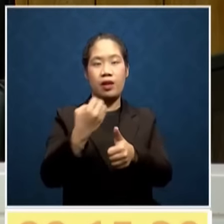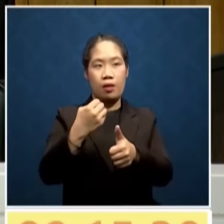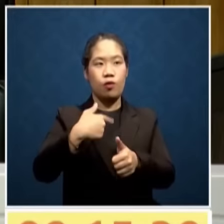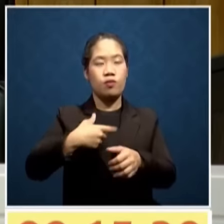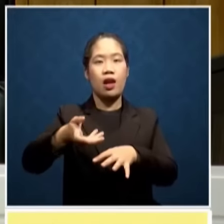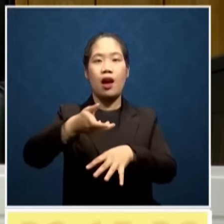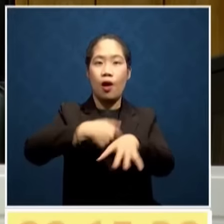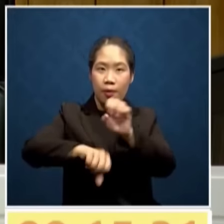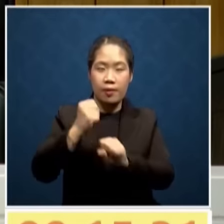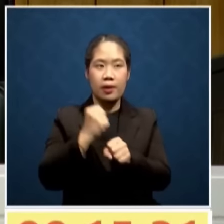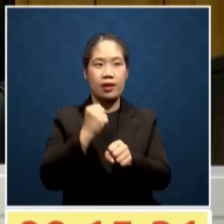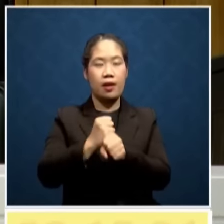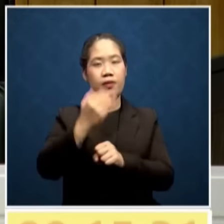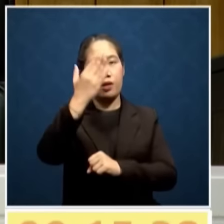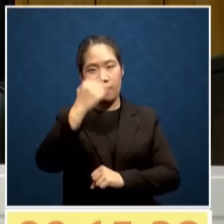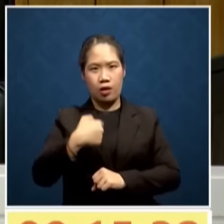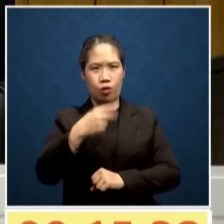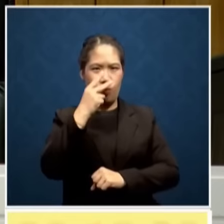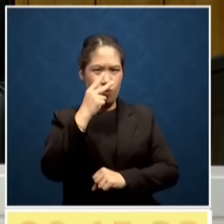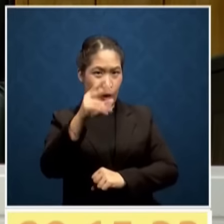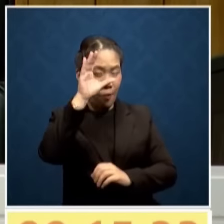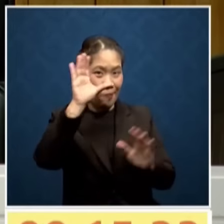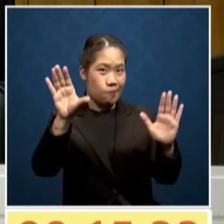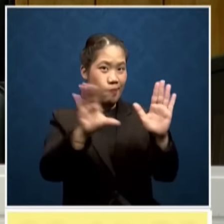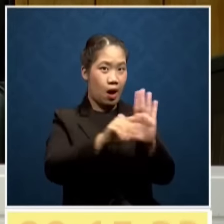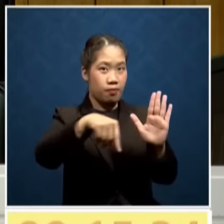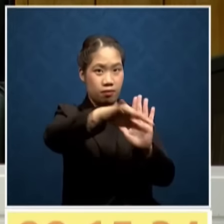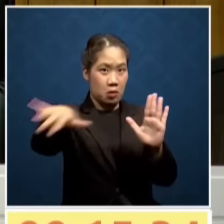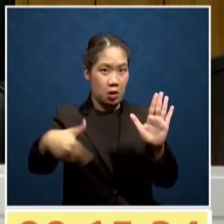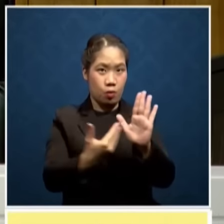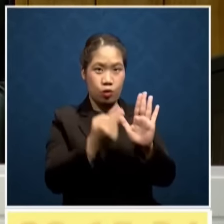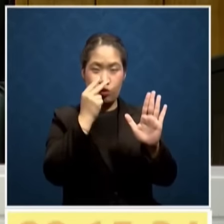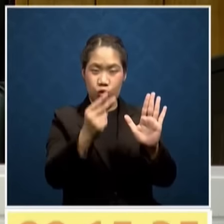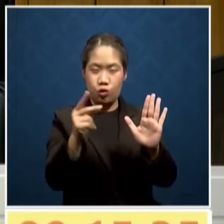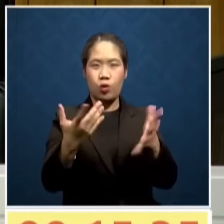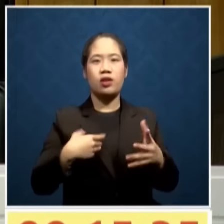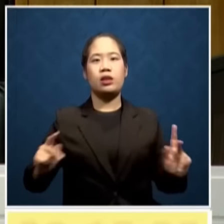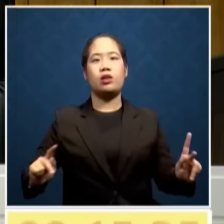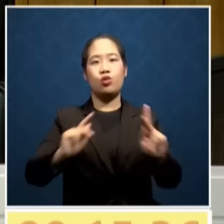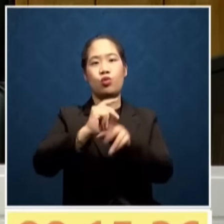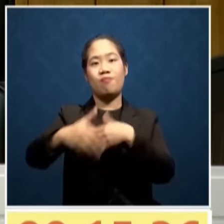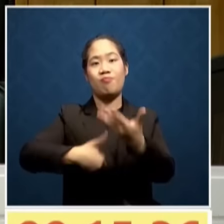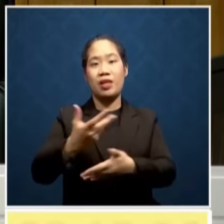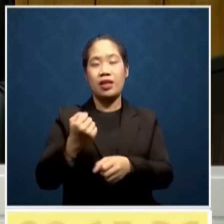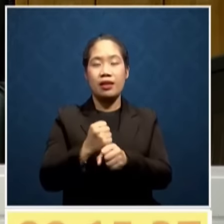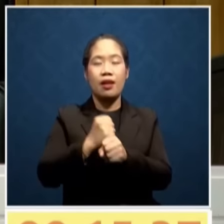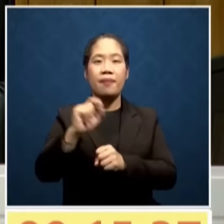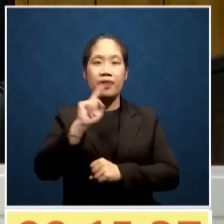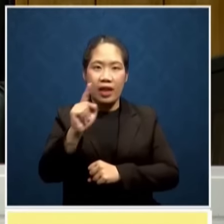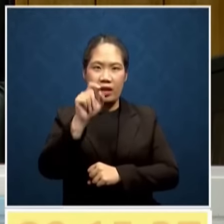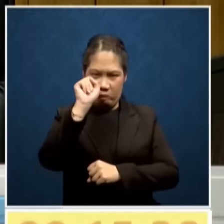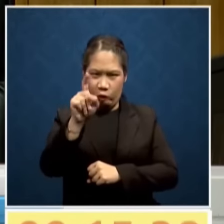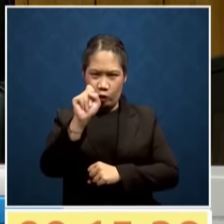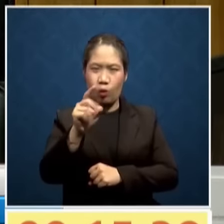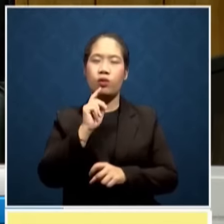ไปปฏิบัติคือเราเองจะต้องมองภาพรวมนะครับสิ่งที่กระทรวงพาณิชย์ทำอยู่เนี่ยก็คือการเร่งเจรจาการ